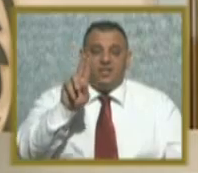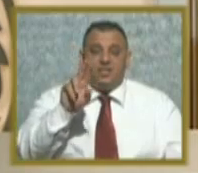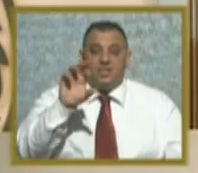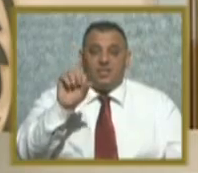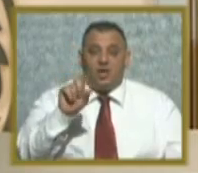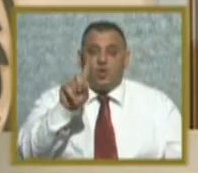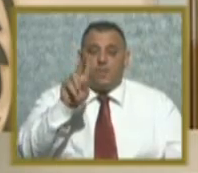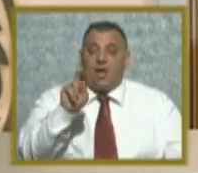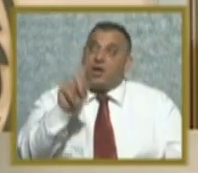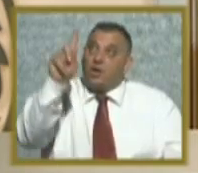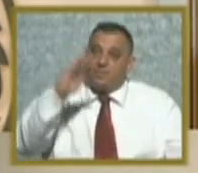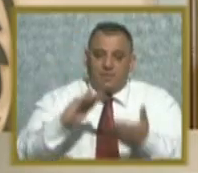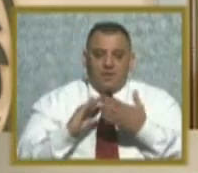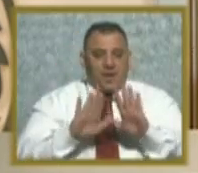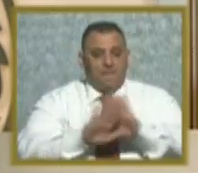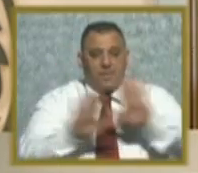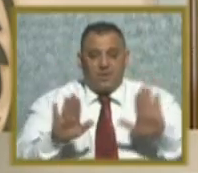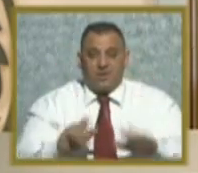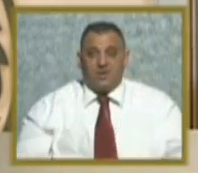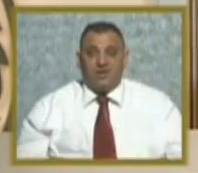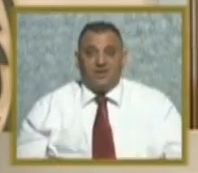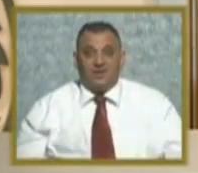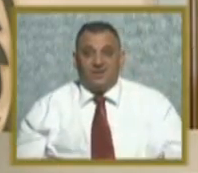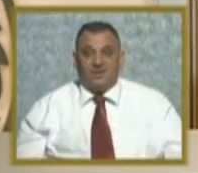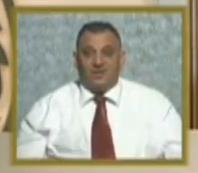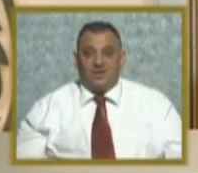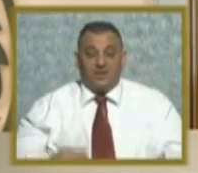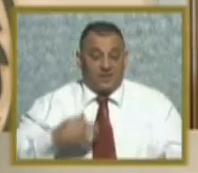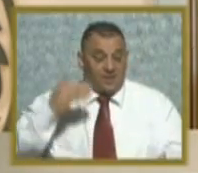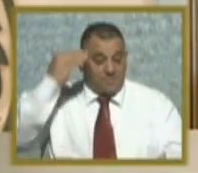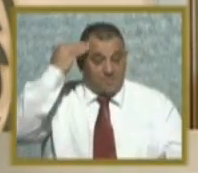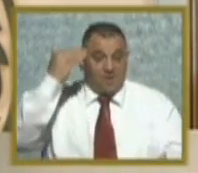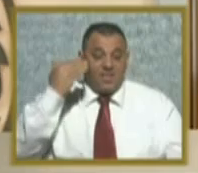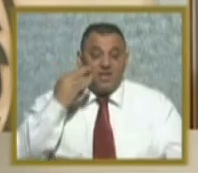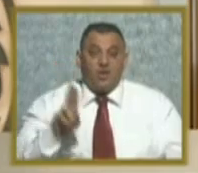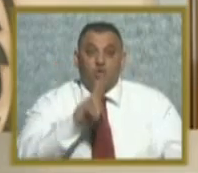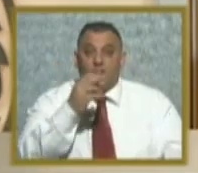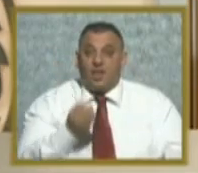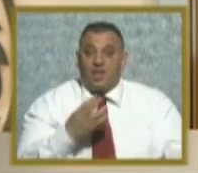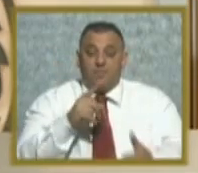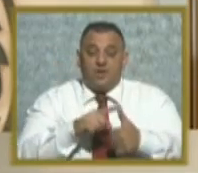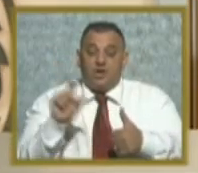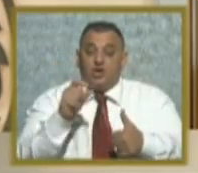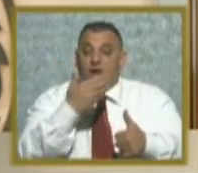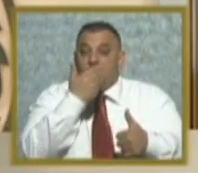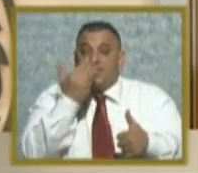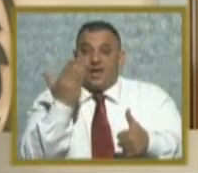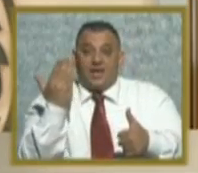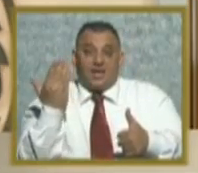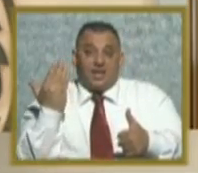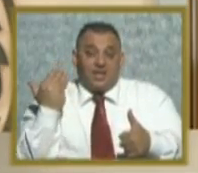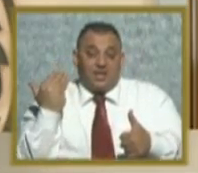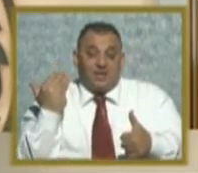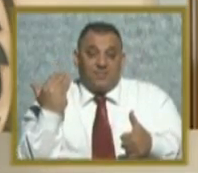لو قرأتيها قراءتك صحيحة والحمد لله. الأخت لميا من كندا تقول بأنها في شهر رمضان الماضي